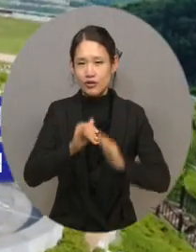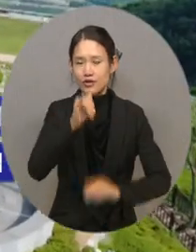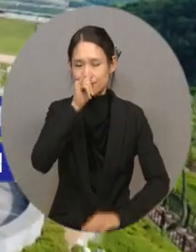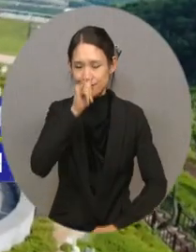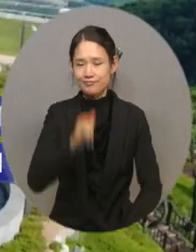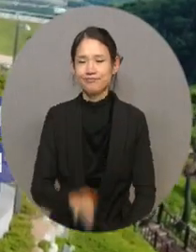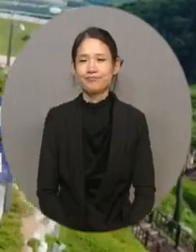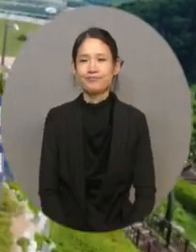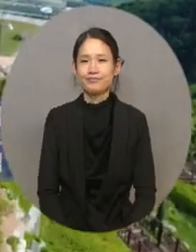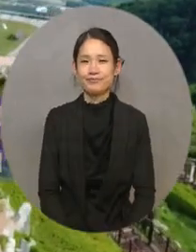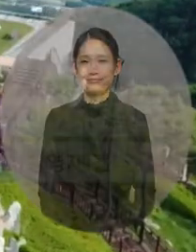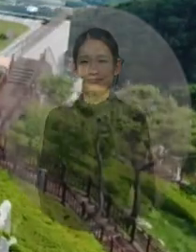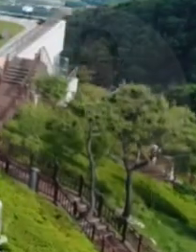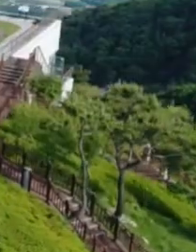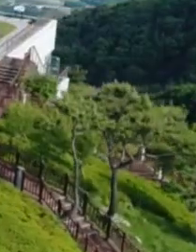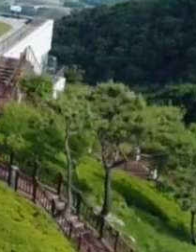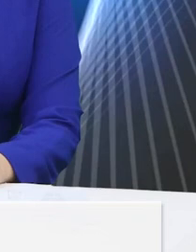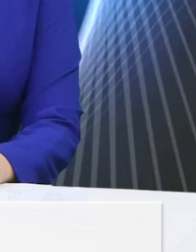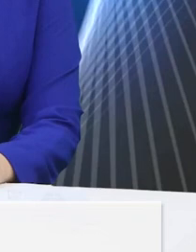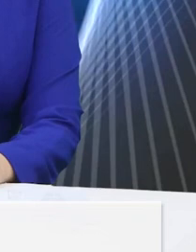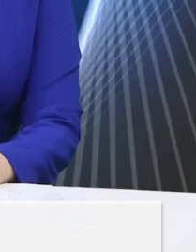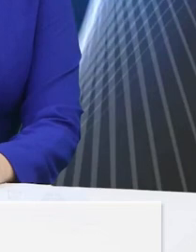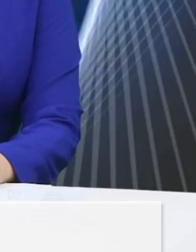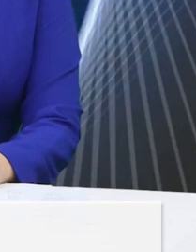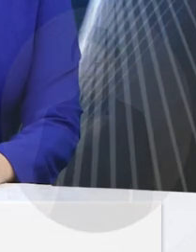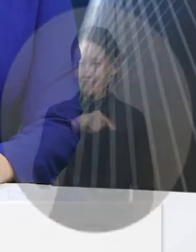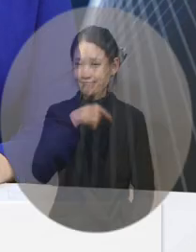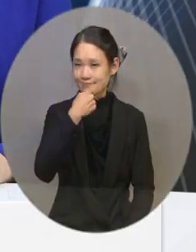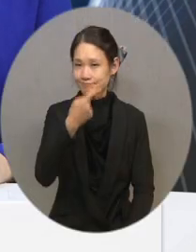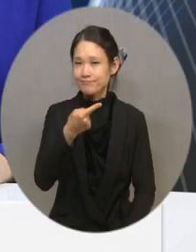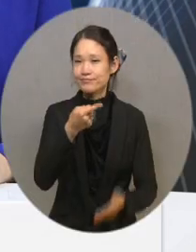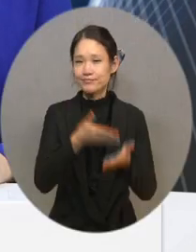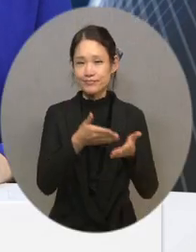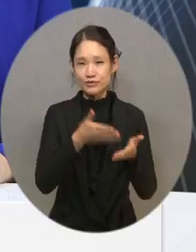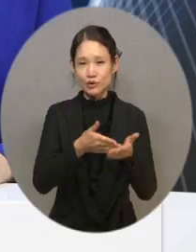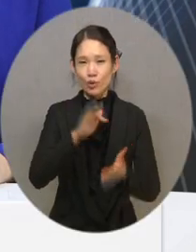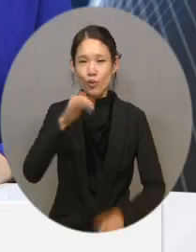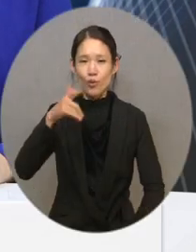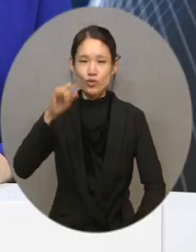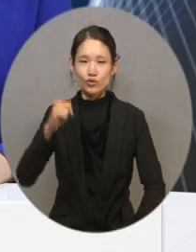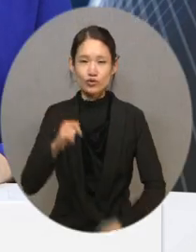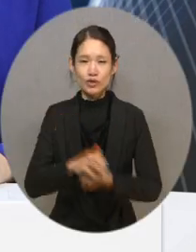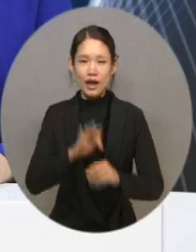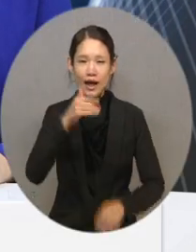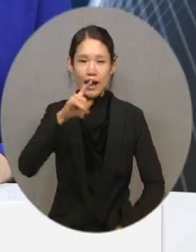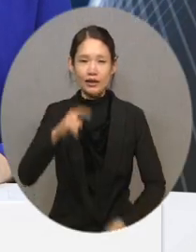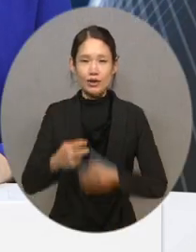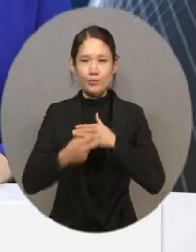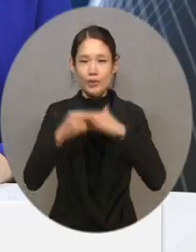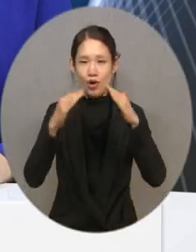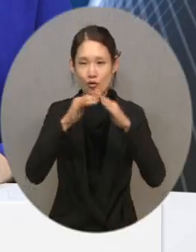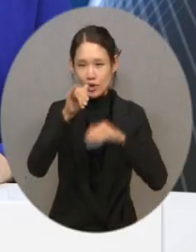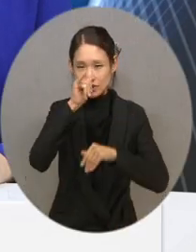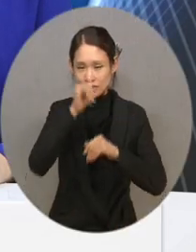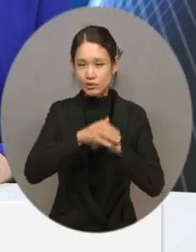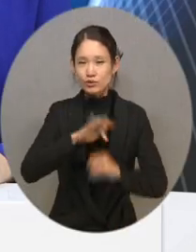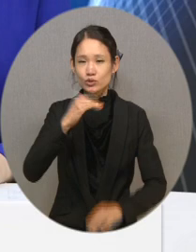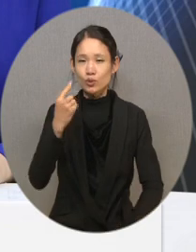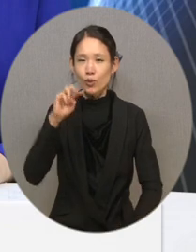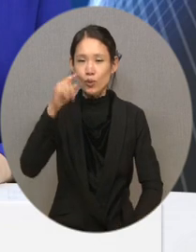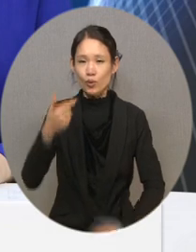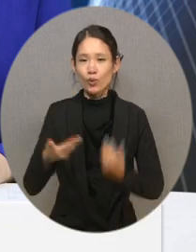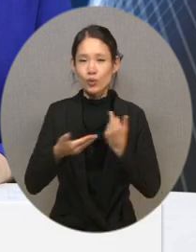뉴스 황유재입니다. 다음 뉴스입니다. 공군이 한센인 병원이 있는 소록도를 지역